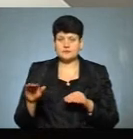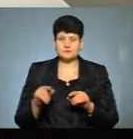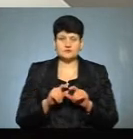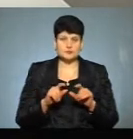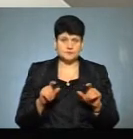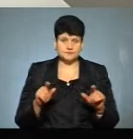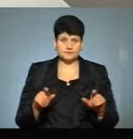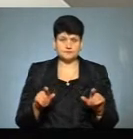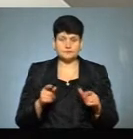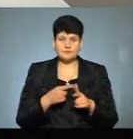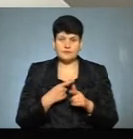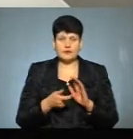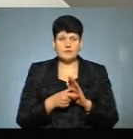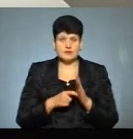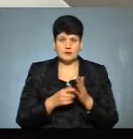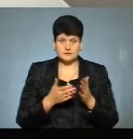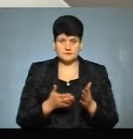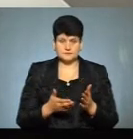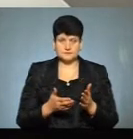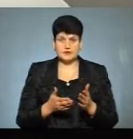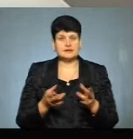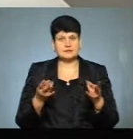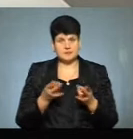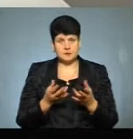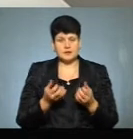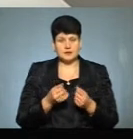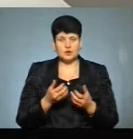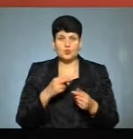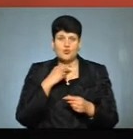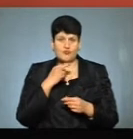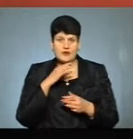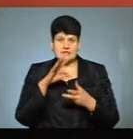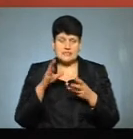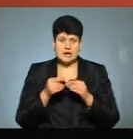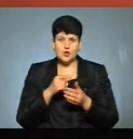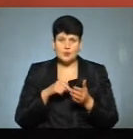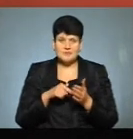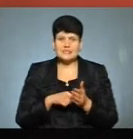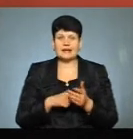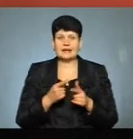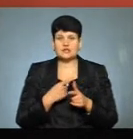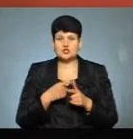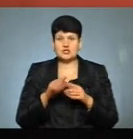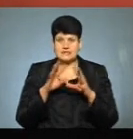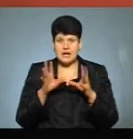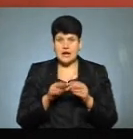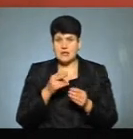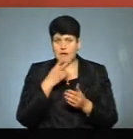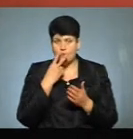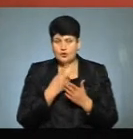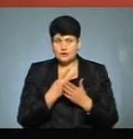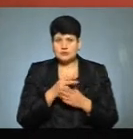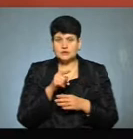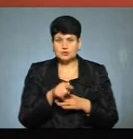школі даній чи в класі. Чи варто брати до уваги загальноміський чи так загальний показник саме того